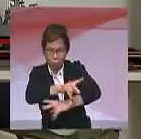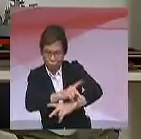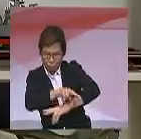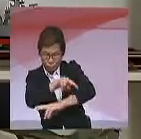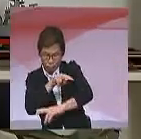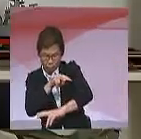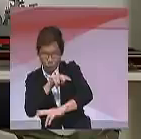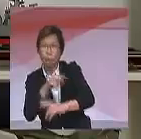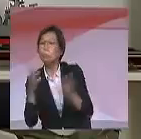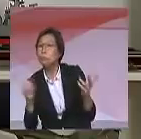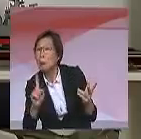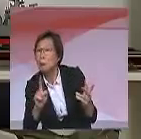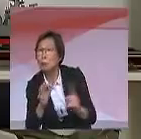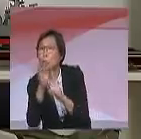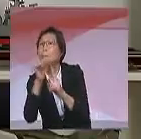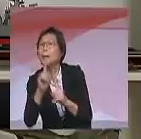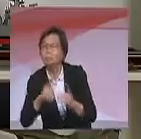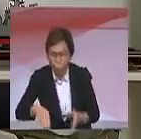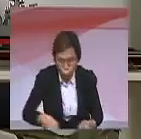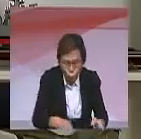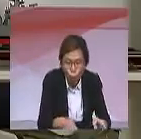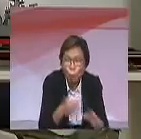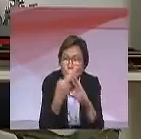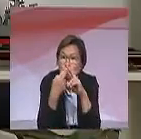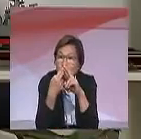melibatkan lorong-lorong tikus.